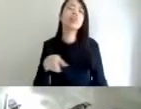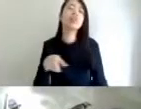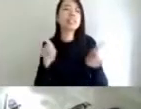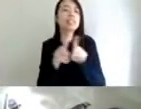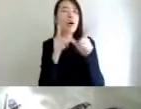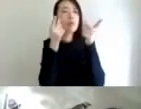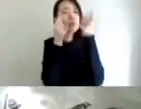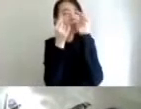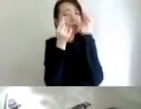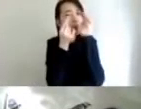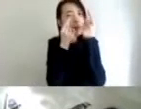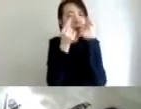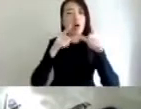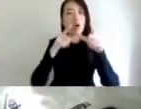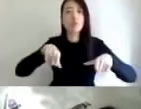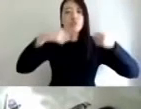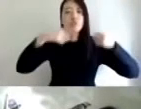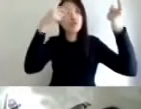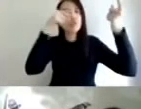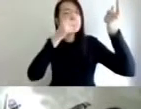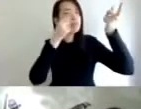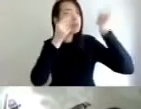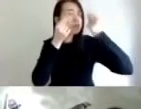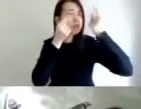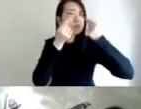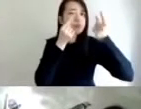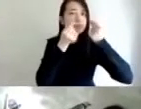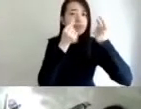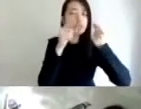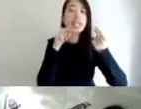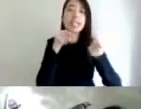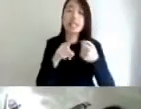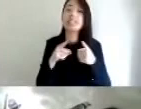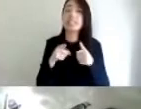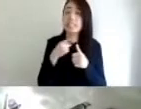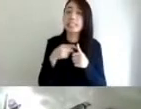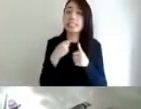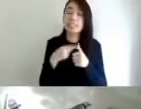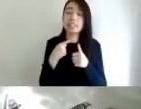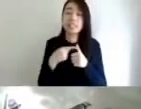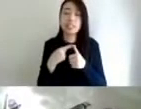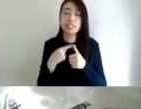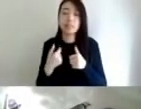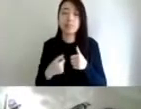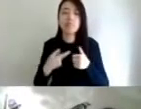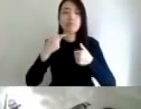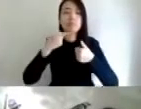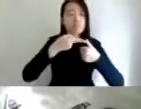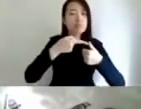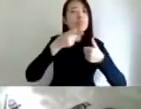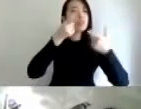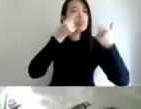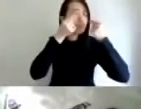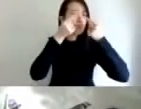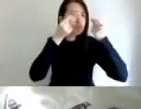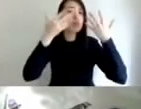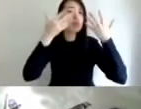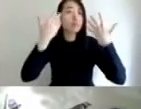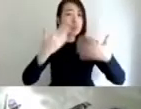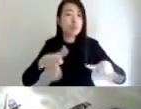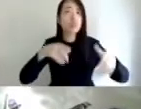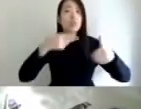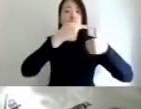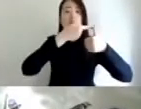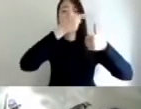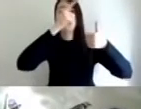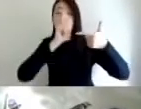認識大樹係點樣啦。咁呢個可能係第一步啦。然後當我哋認識咗嘅時候咧，我哋就可